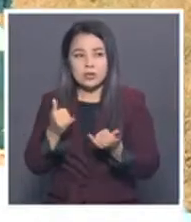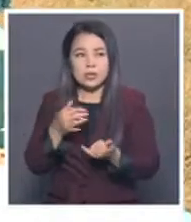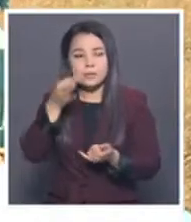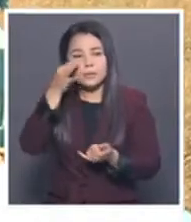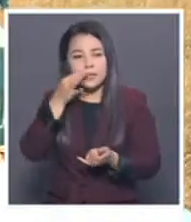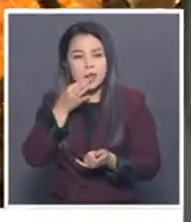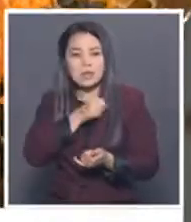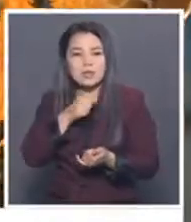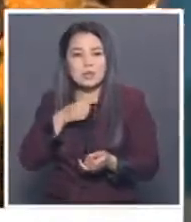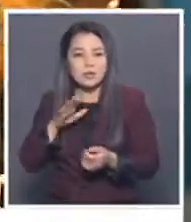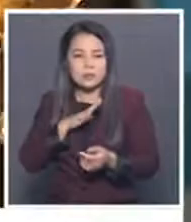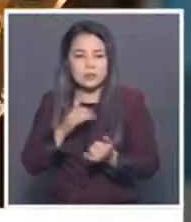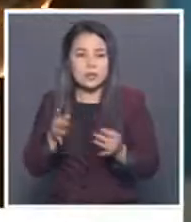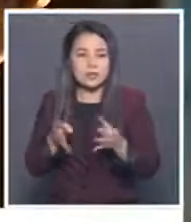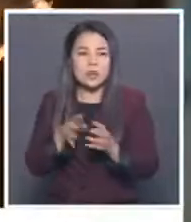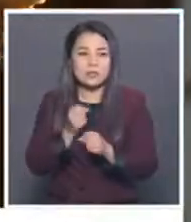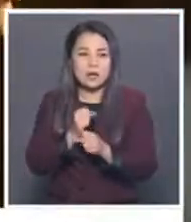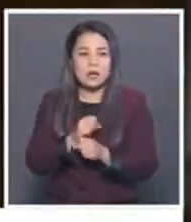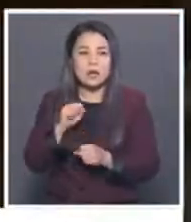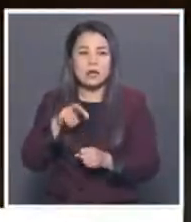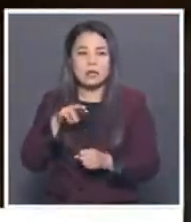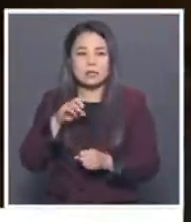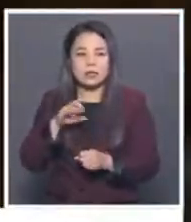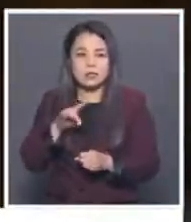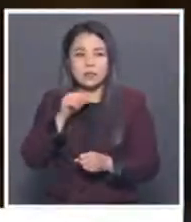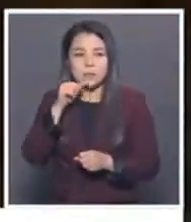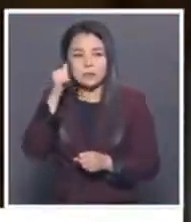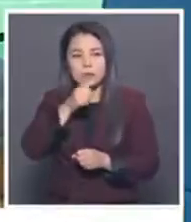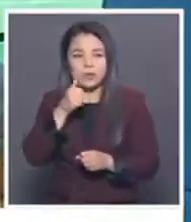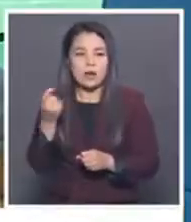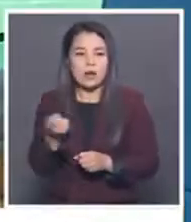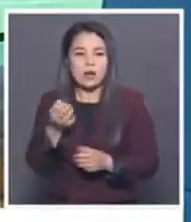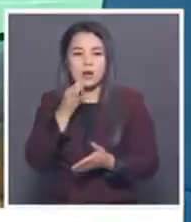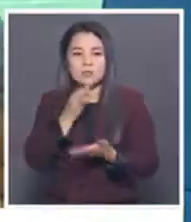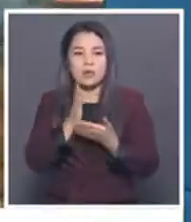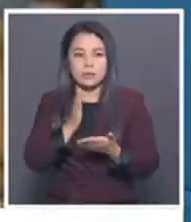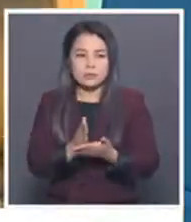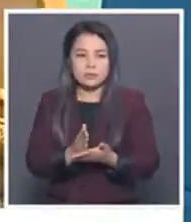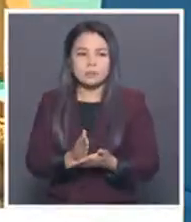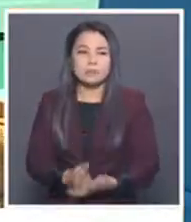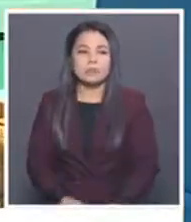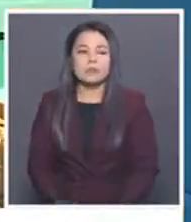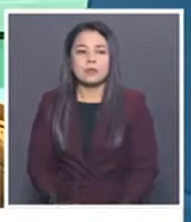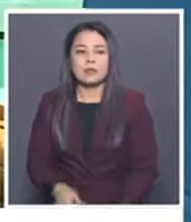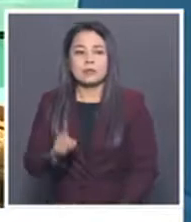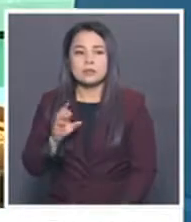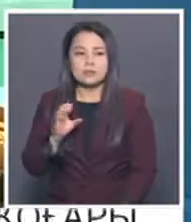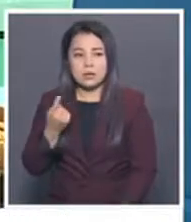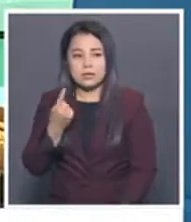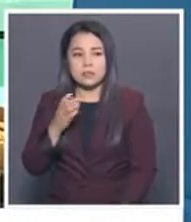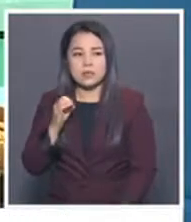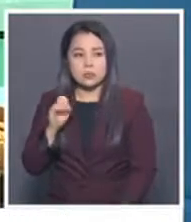құрамында полисахарид жоқ. Дегенмен биыл Александр өнімнің жылдағыдан аз болғанын айтады. За сезон 2-3 раза